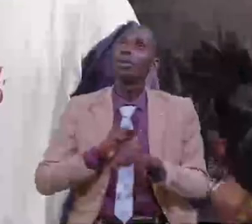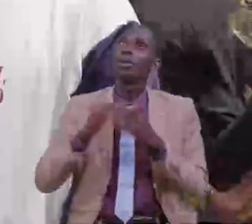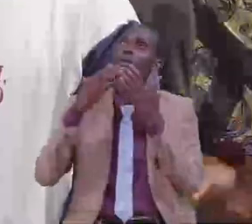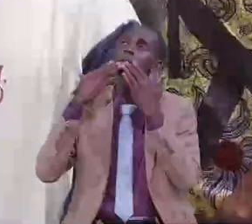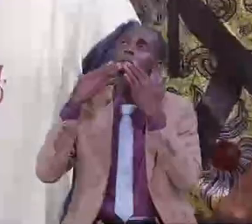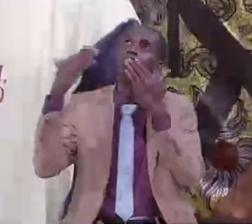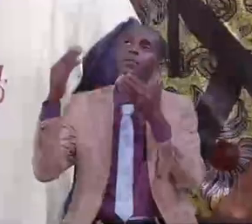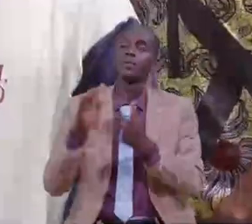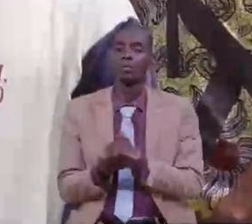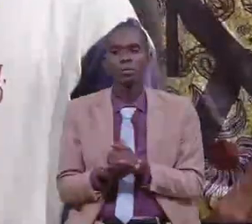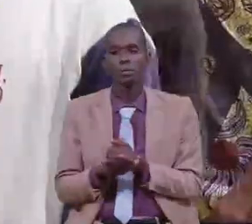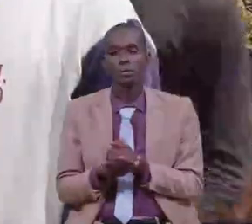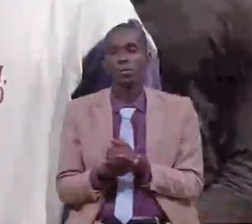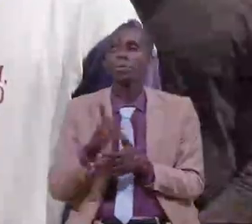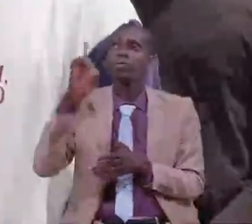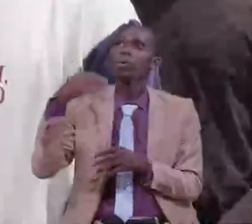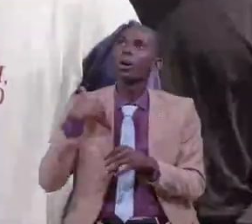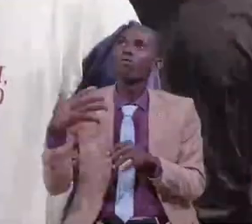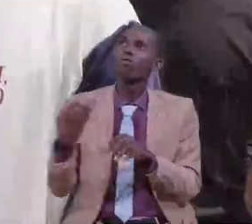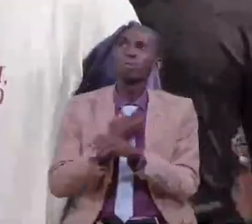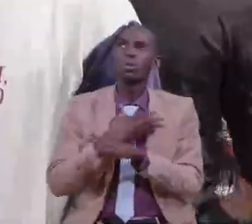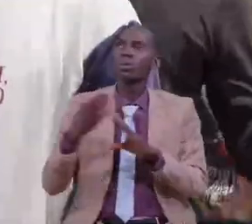remercie. Tu ôtes ma